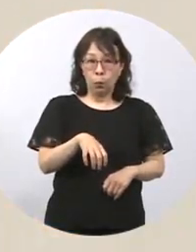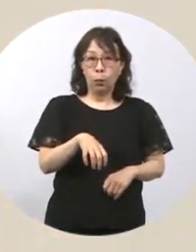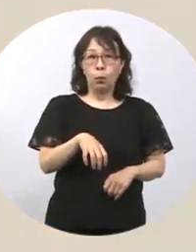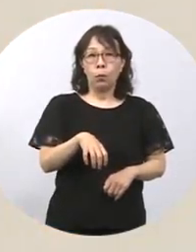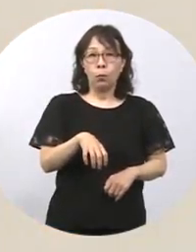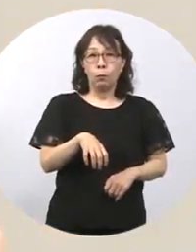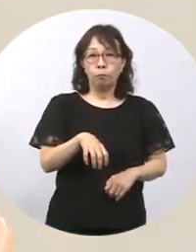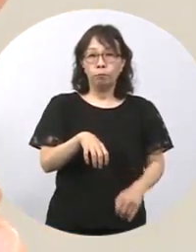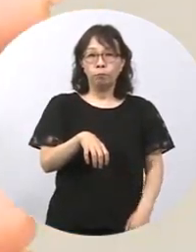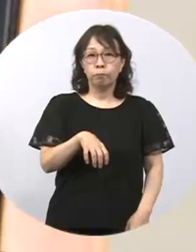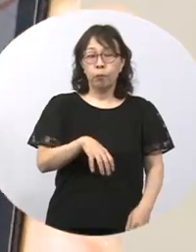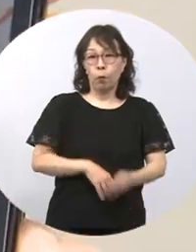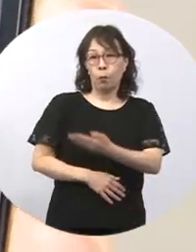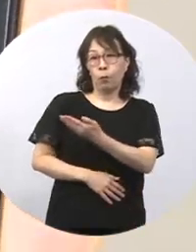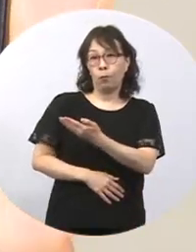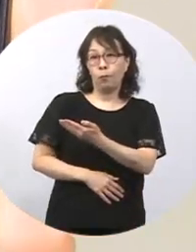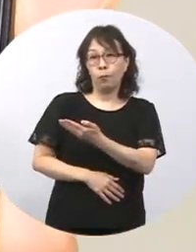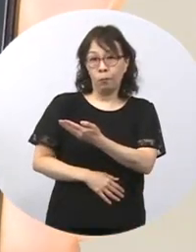ように